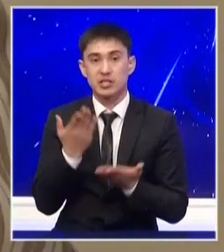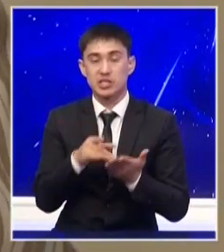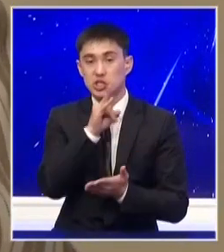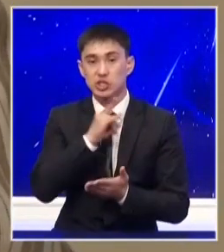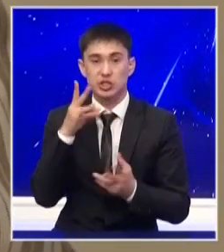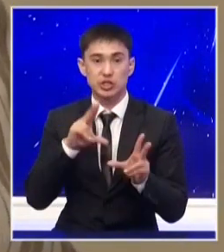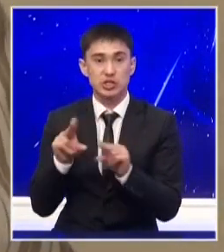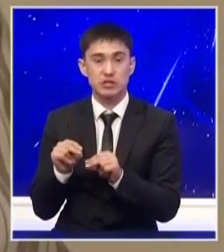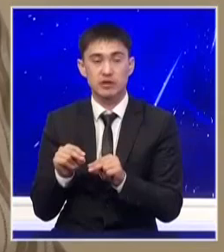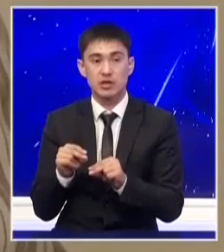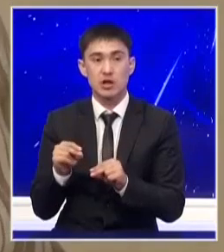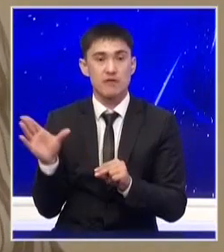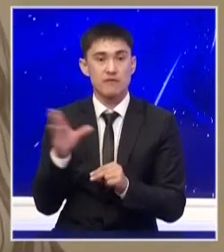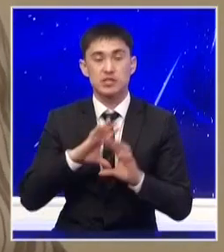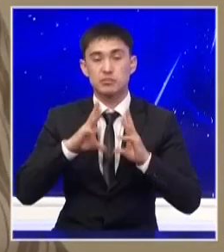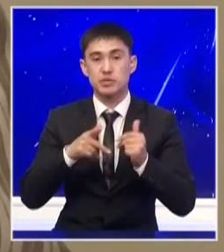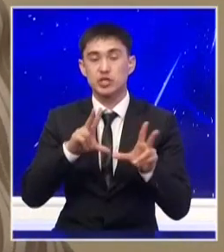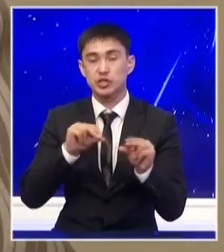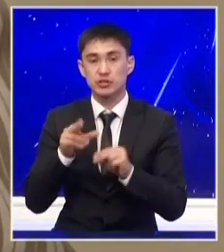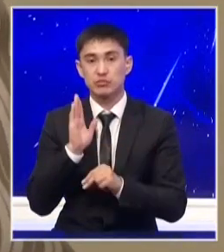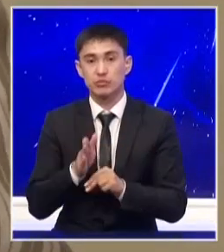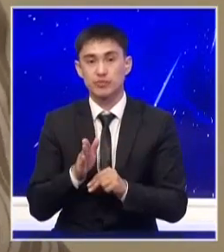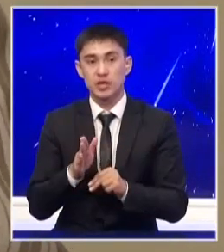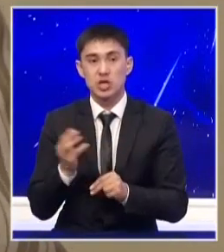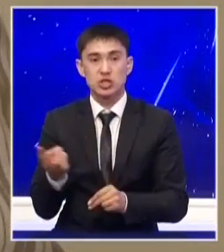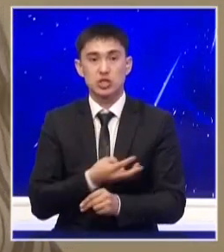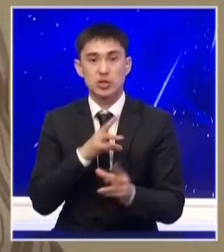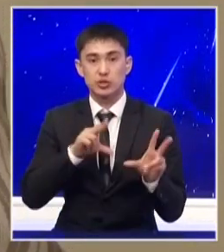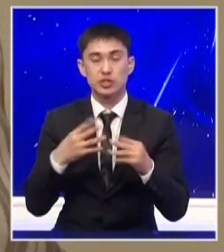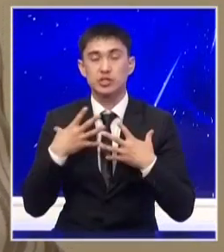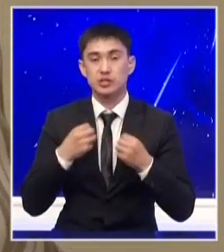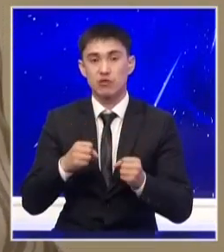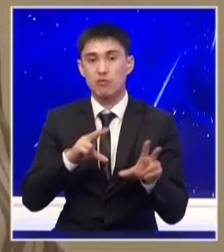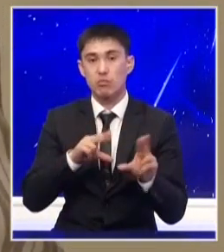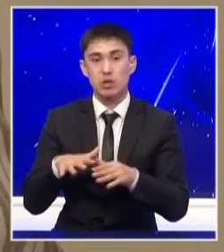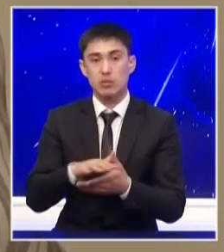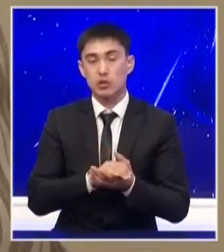женщина счастлива, то весь мир счастлив. Желаю всем счастья, здоровья,